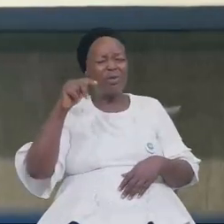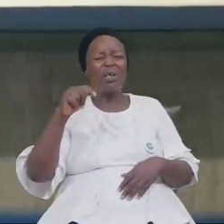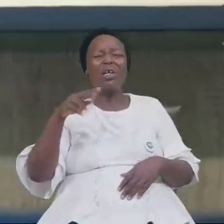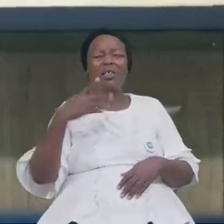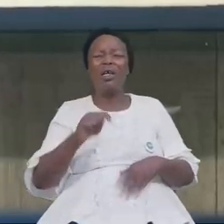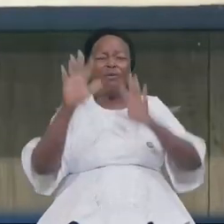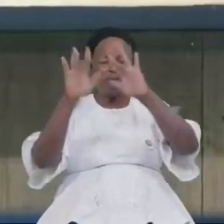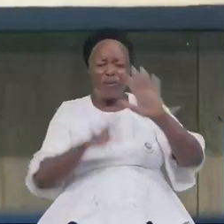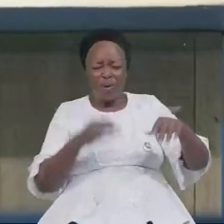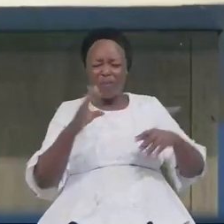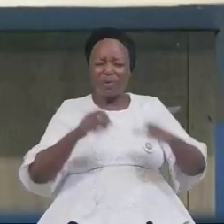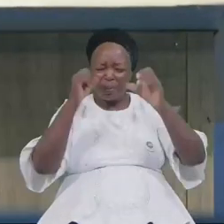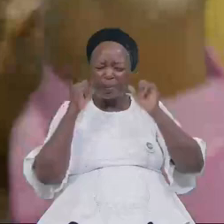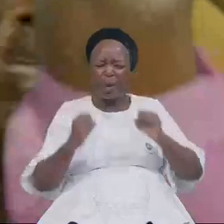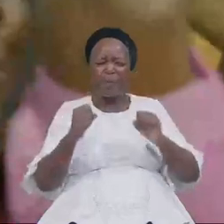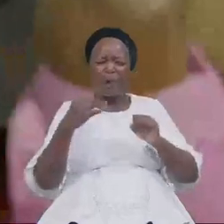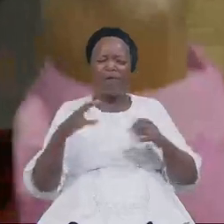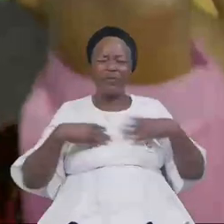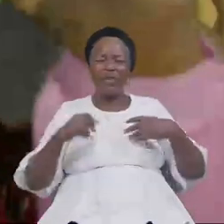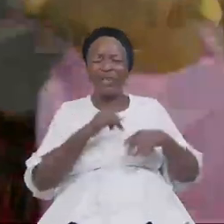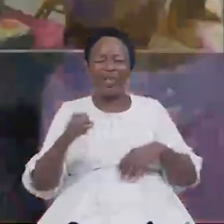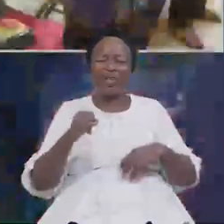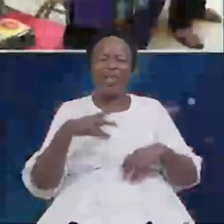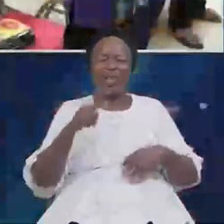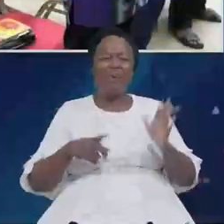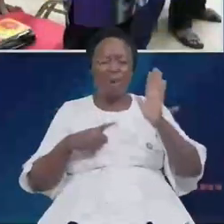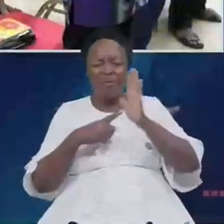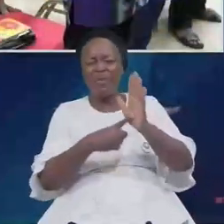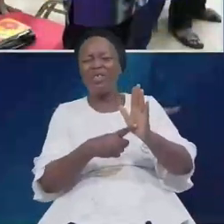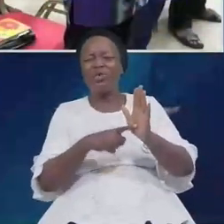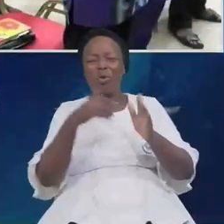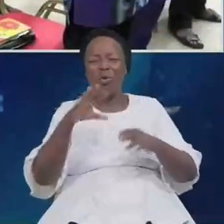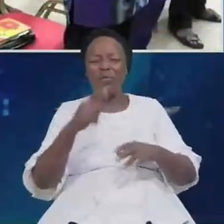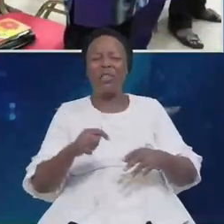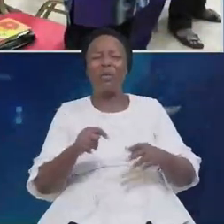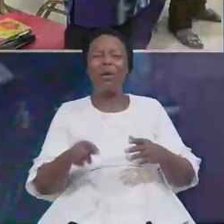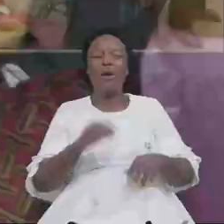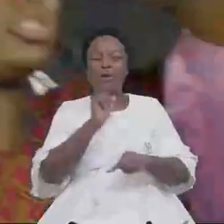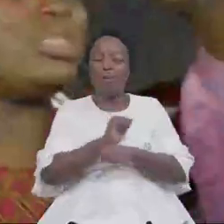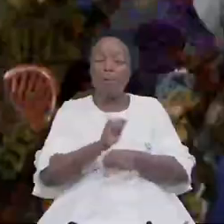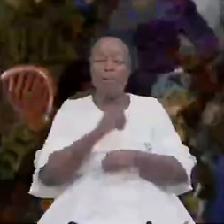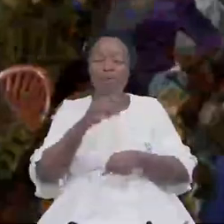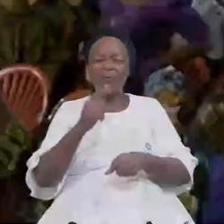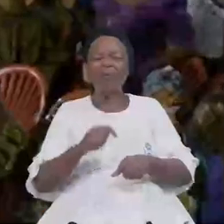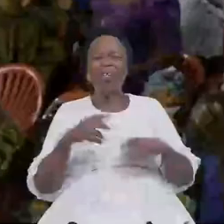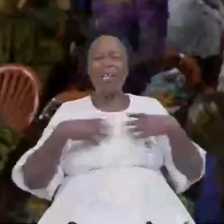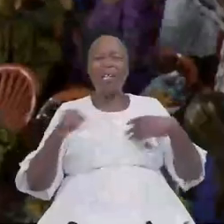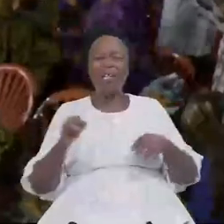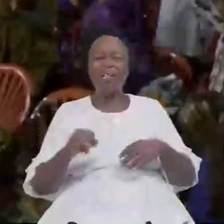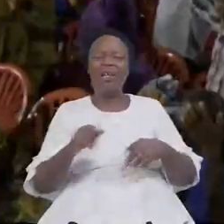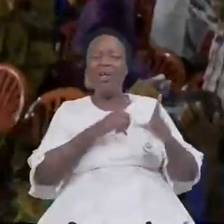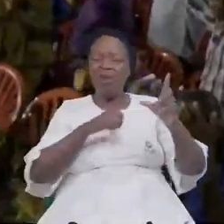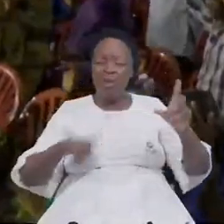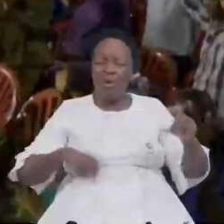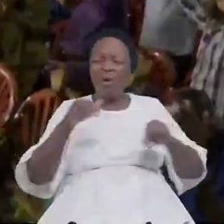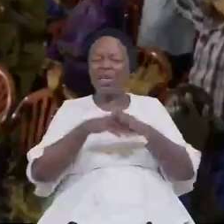l'écoulement de la puissance de guérison. La manifestation de l'accomplissement de guérison. Seigneur, dans chaque